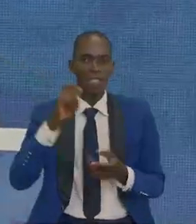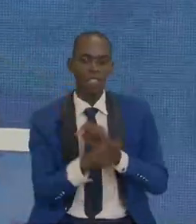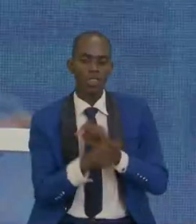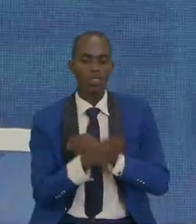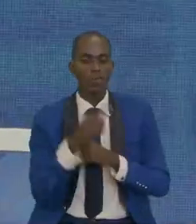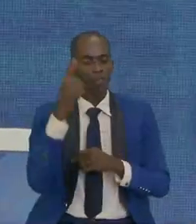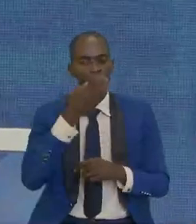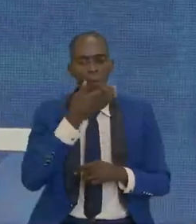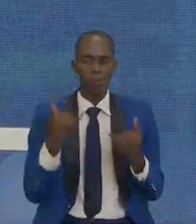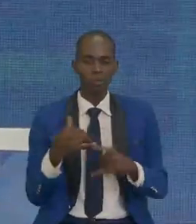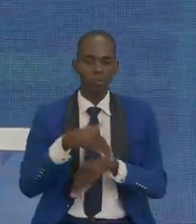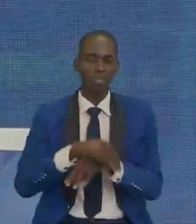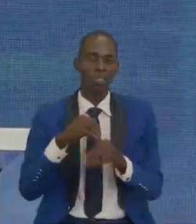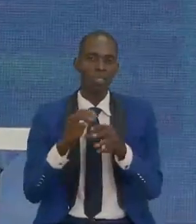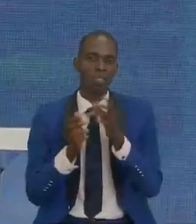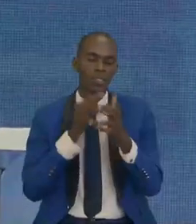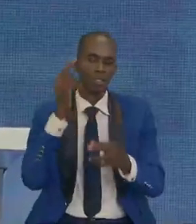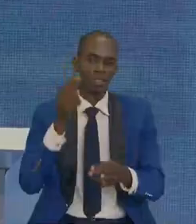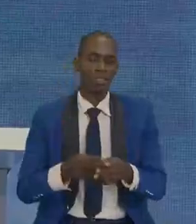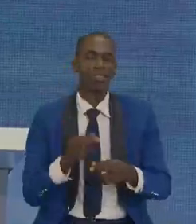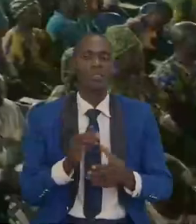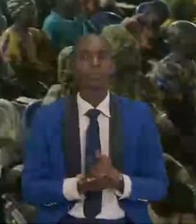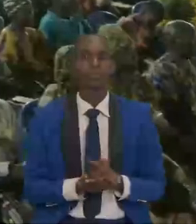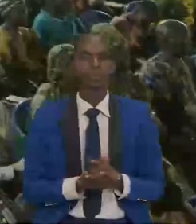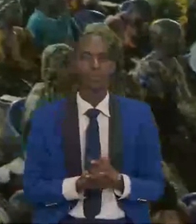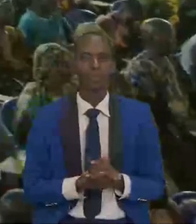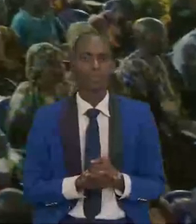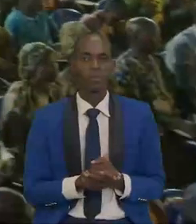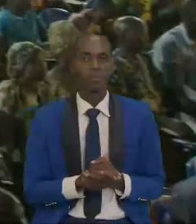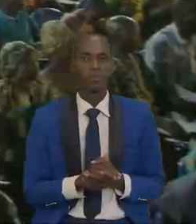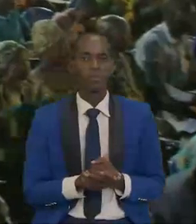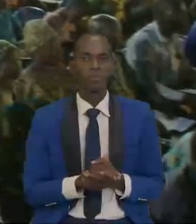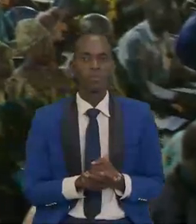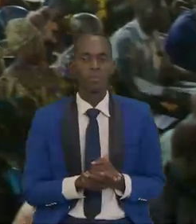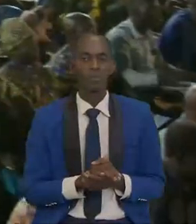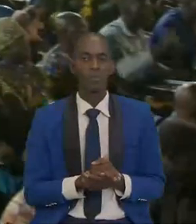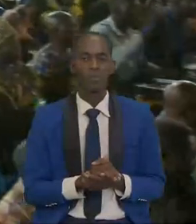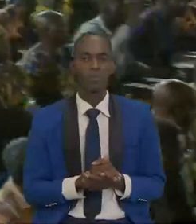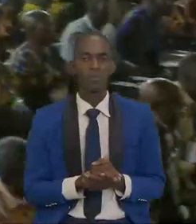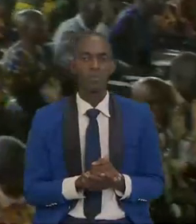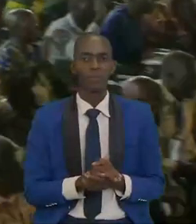sera transformée en meilleure ce soir au nom de Jésus-Christ.